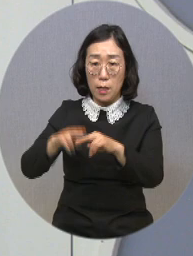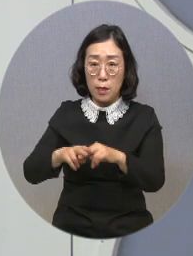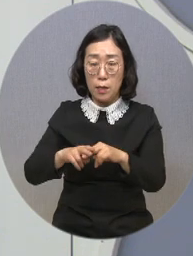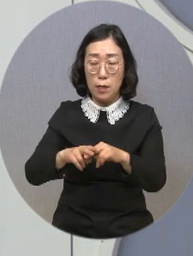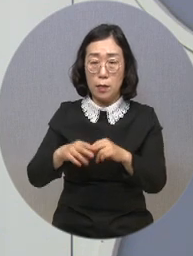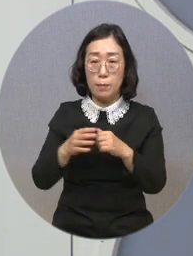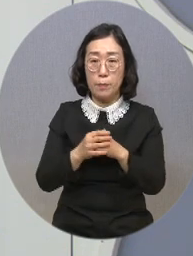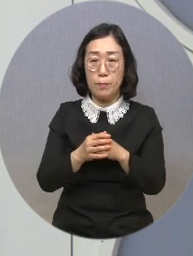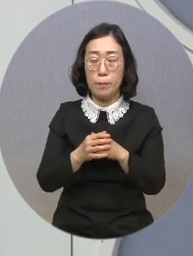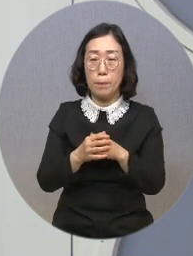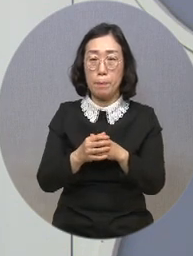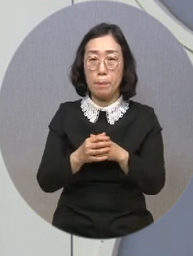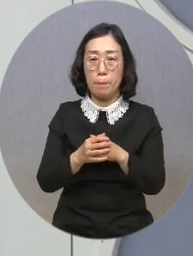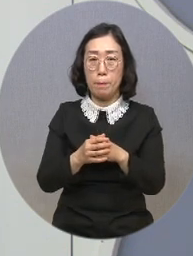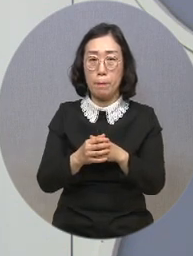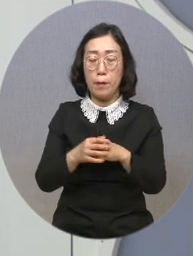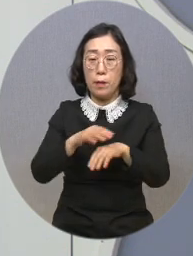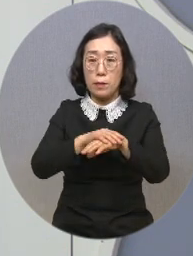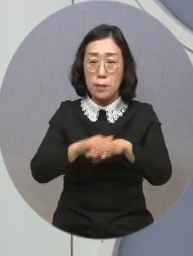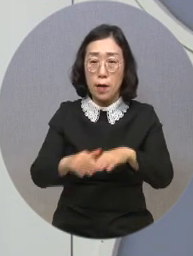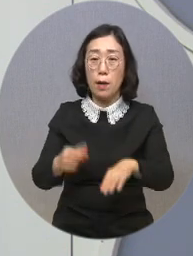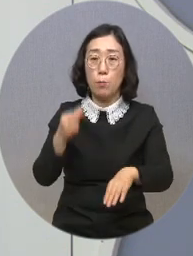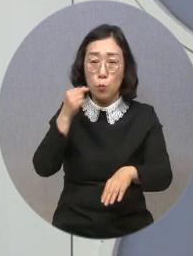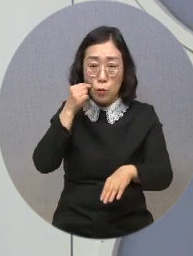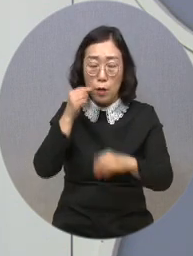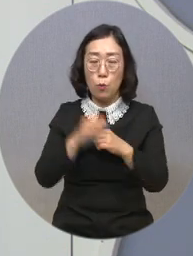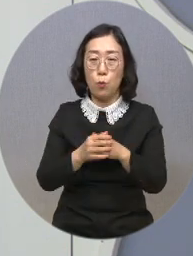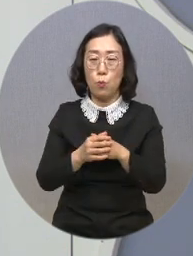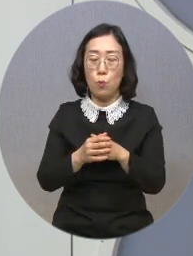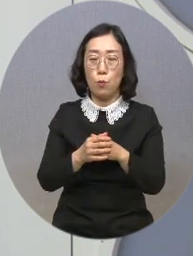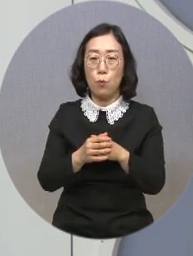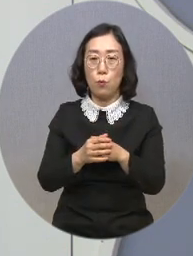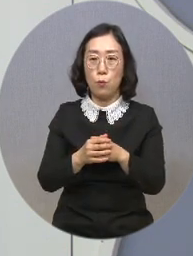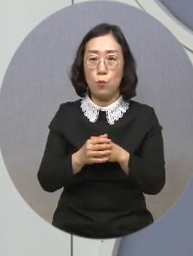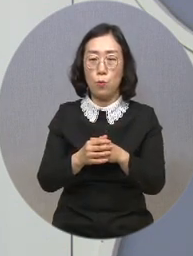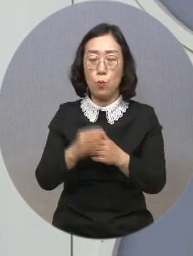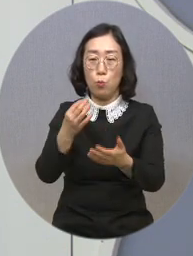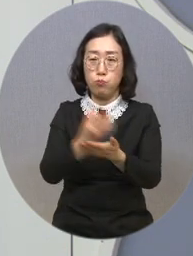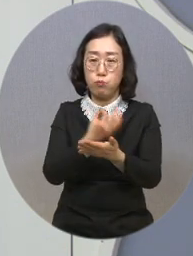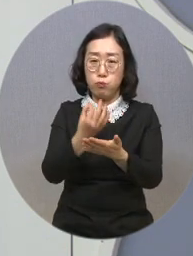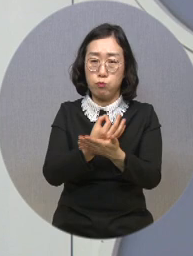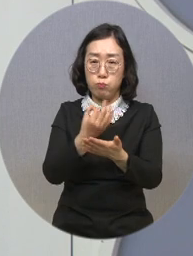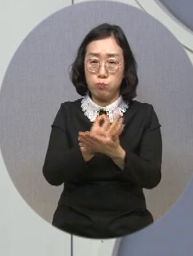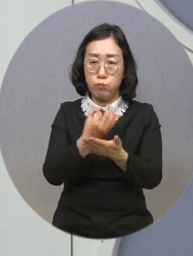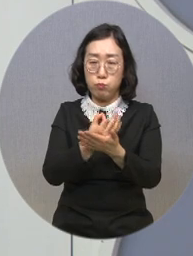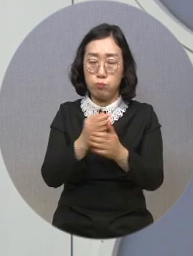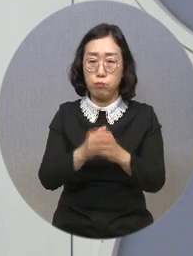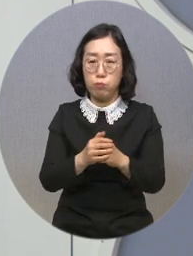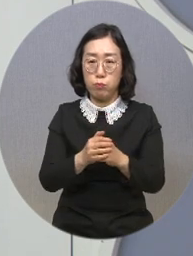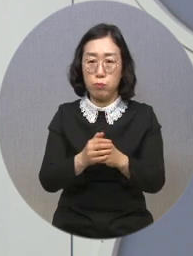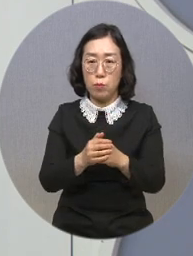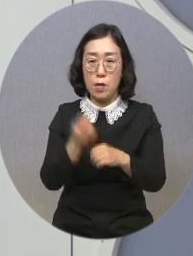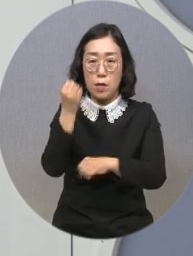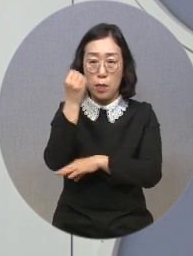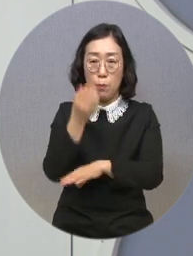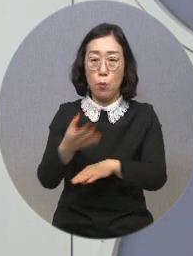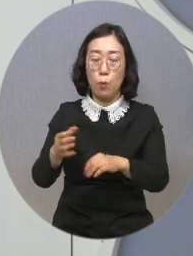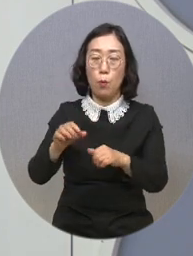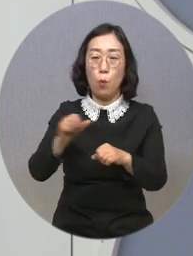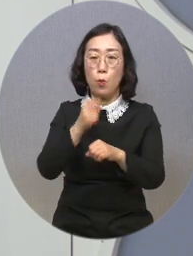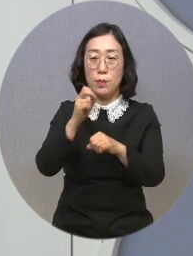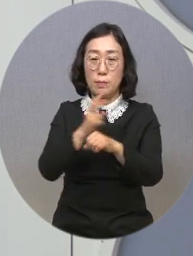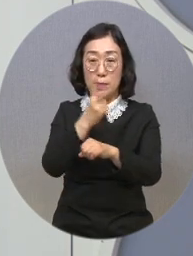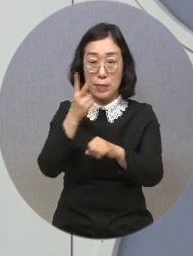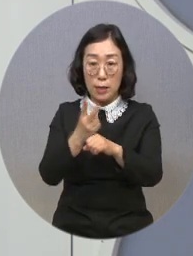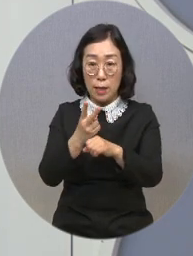경제가 잘 안 되고 서민 경제가 하고 소득주도 성장, 최저임금 대폭 올리고 52시간 뭐